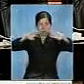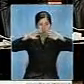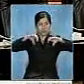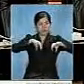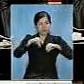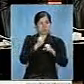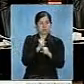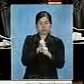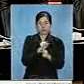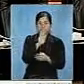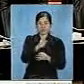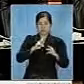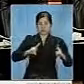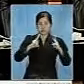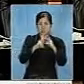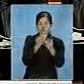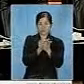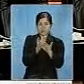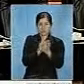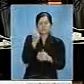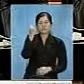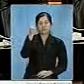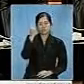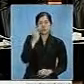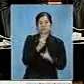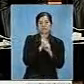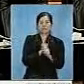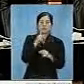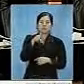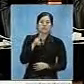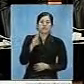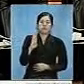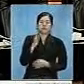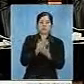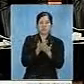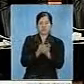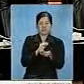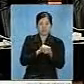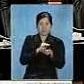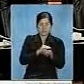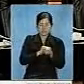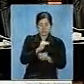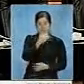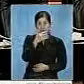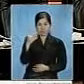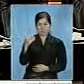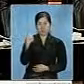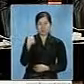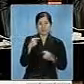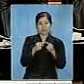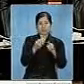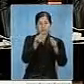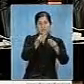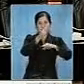โดยกระทรวงการคลังเข้าใจดีครับว่าพระราชบัญญัติกองทุนการออมแห่งชาติได้กำหนดให้รัฐมนตรีคลังเป็นผู้รักษาการตามกฎหม